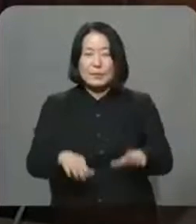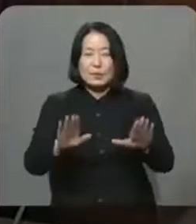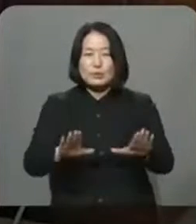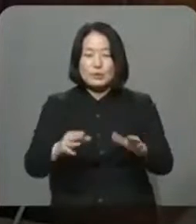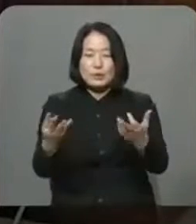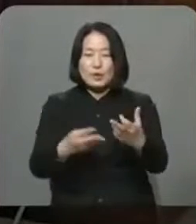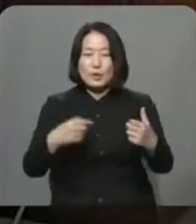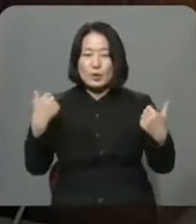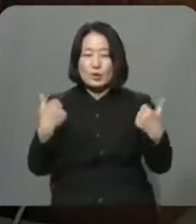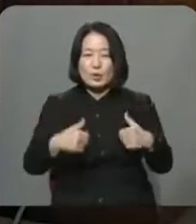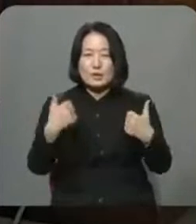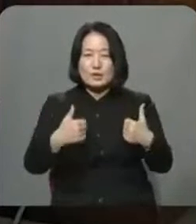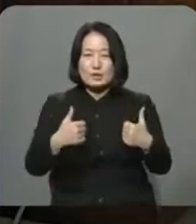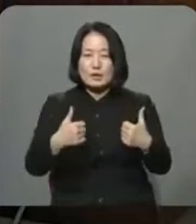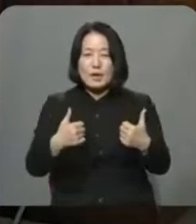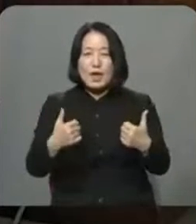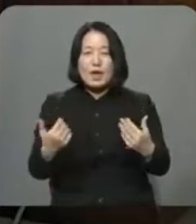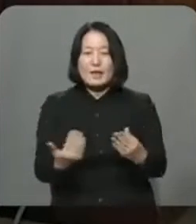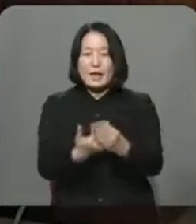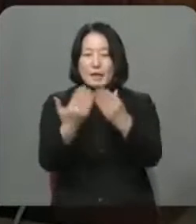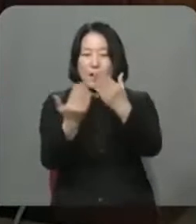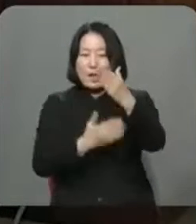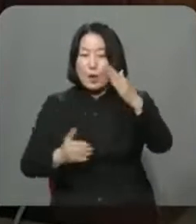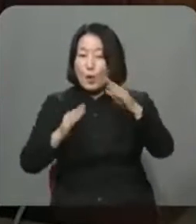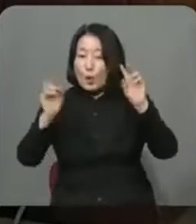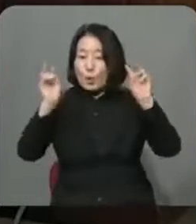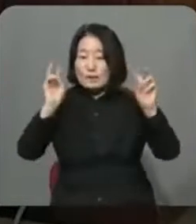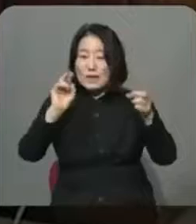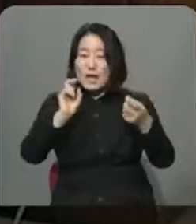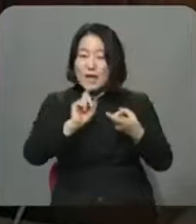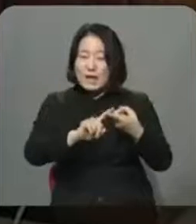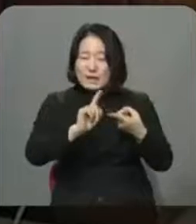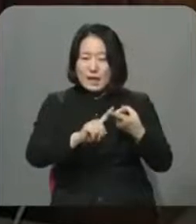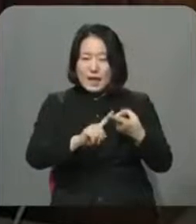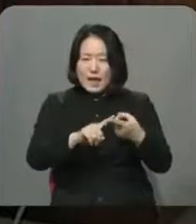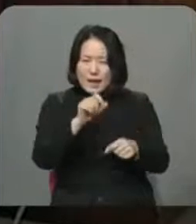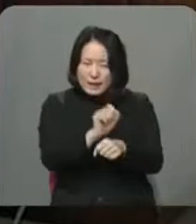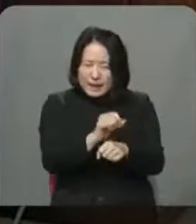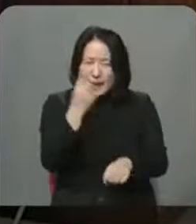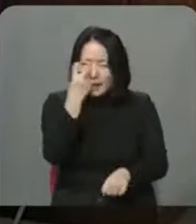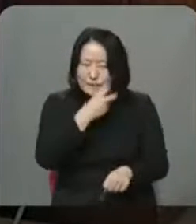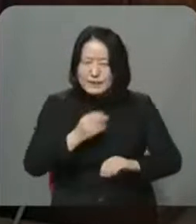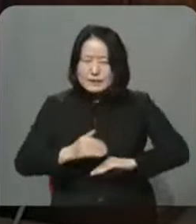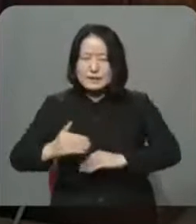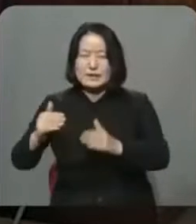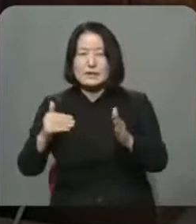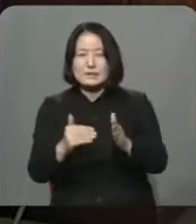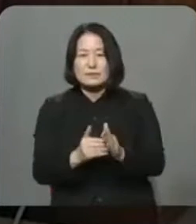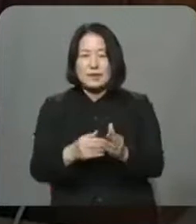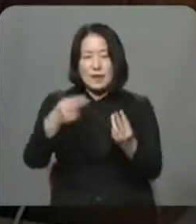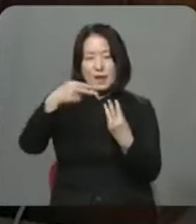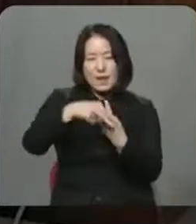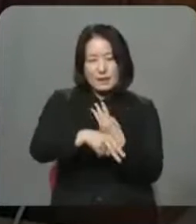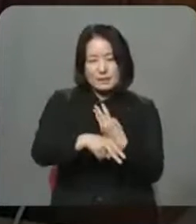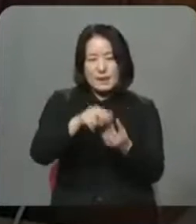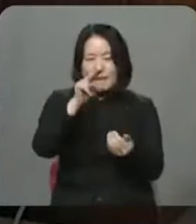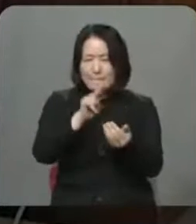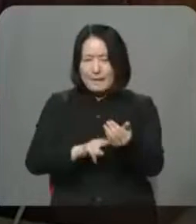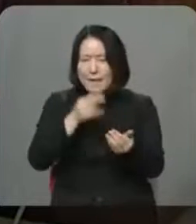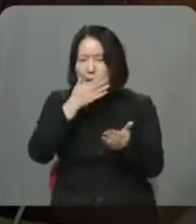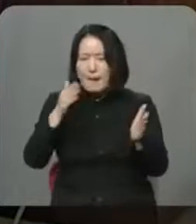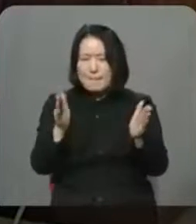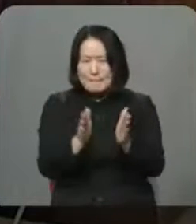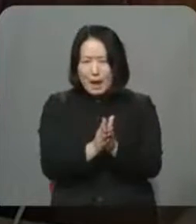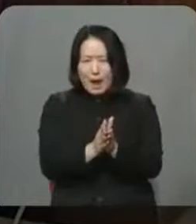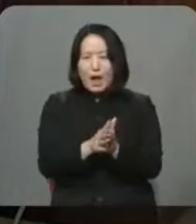오늘 강원도의회에선 강원도개발공사에 대한 행정사무감사가 진행됐습니다. 알펜시아리조트 입찰 담합 의혹이 가장